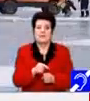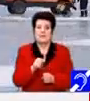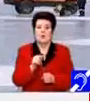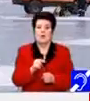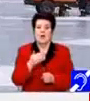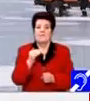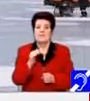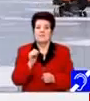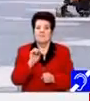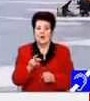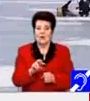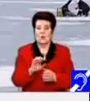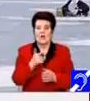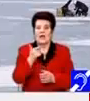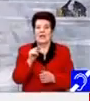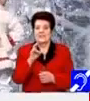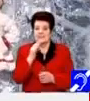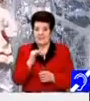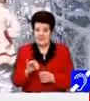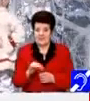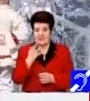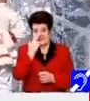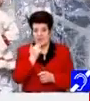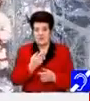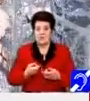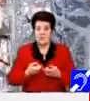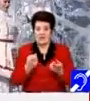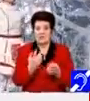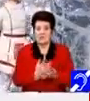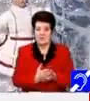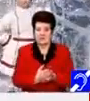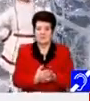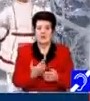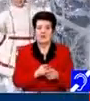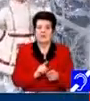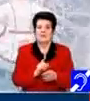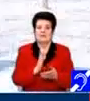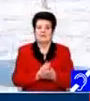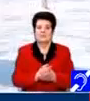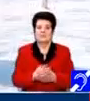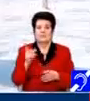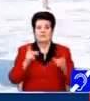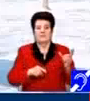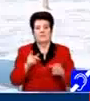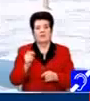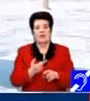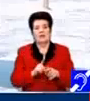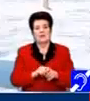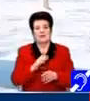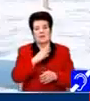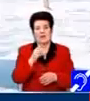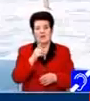Gheții, o sărbătoare cu dansuri, costume tradiționale și patinaj. Nu lipsesc tirul cu arcul și cursele de cai. La începutul